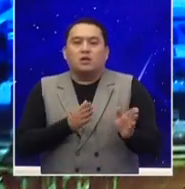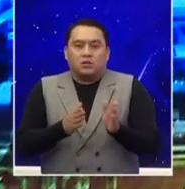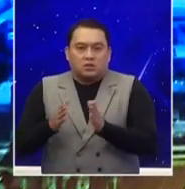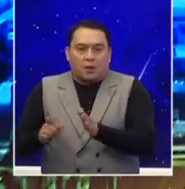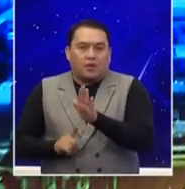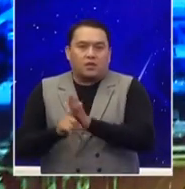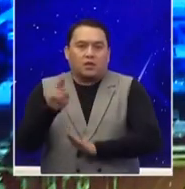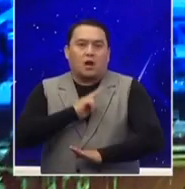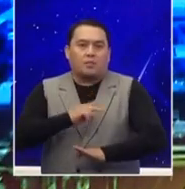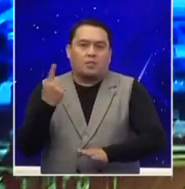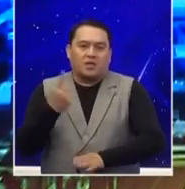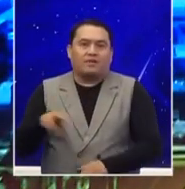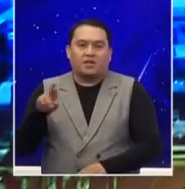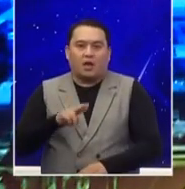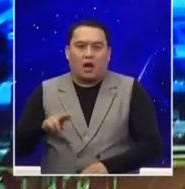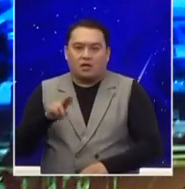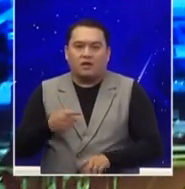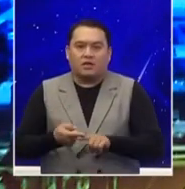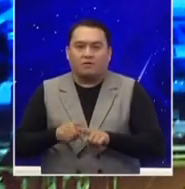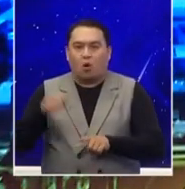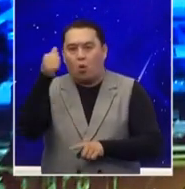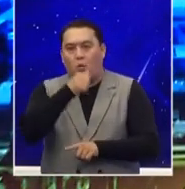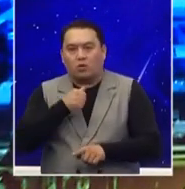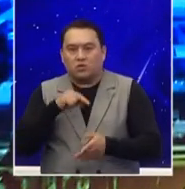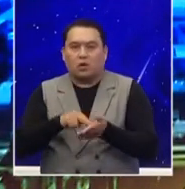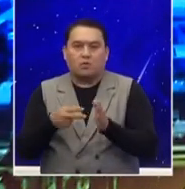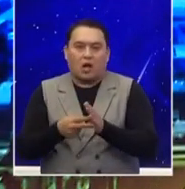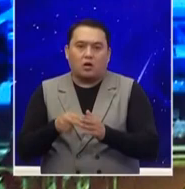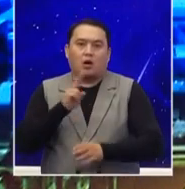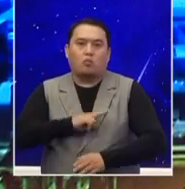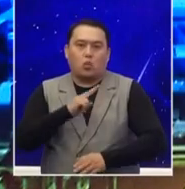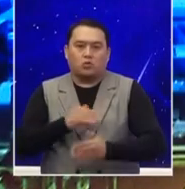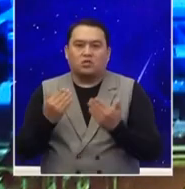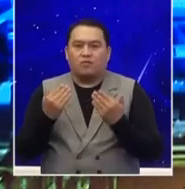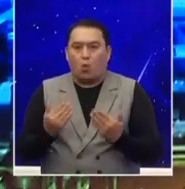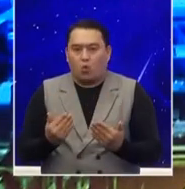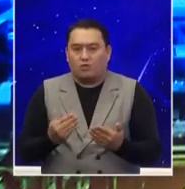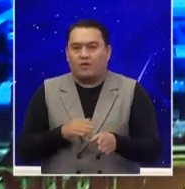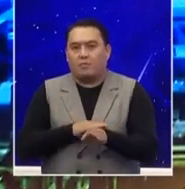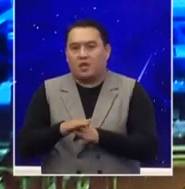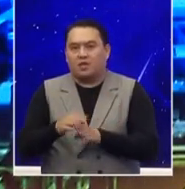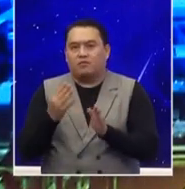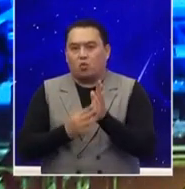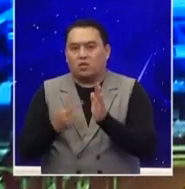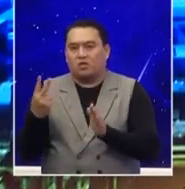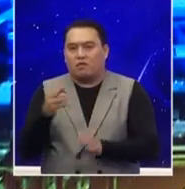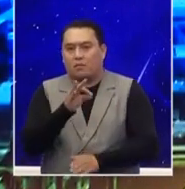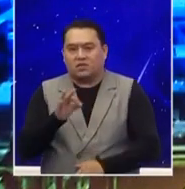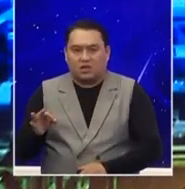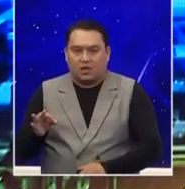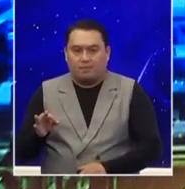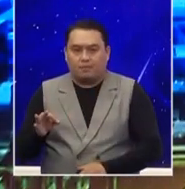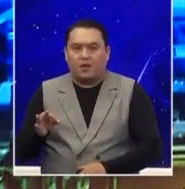начала работать с 1 января текущего года запланированная работа уже сегодня выполнена на 92